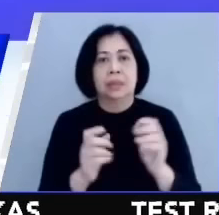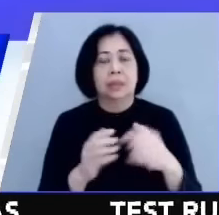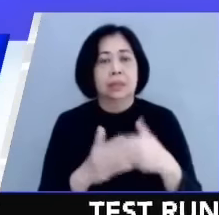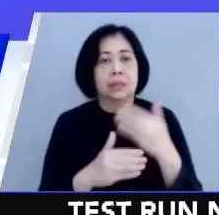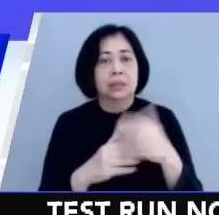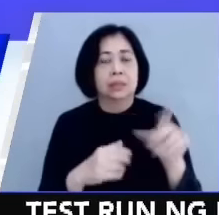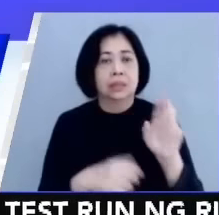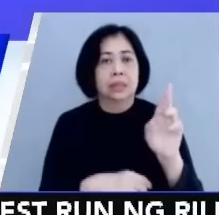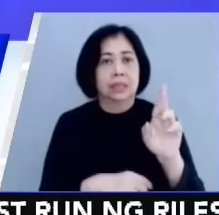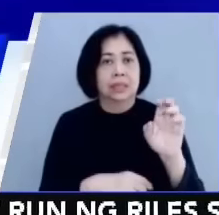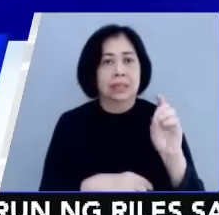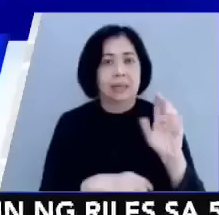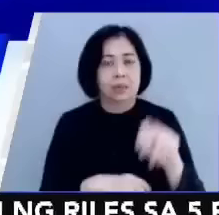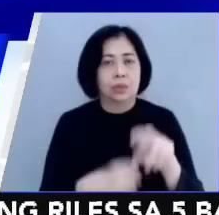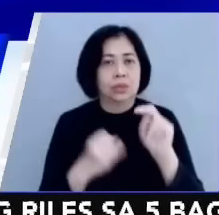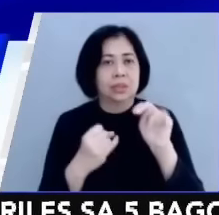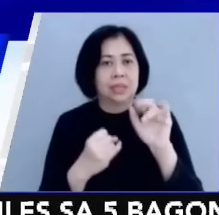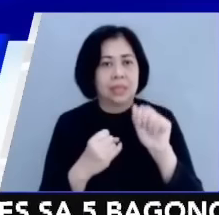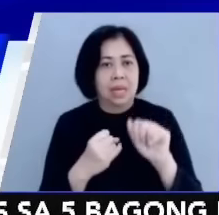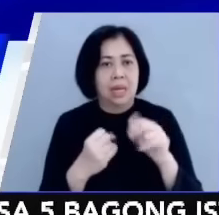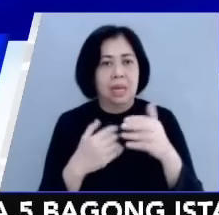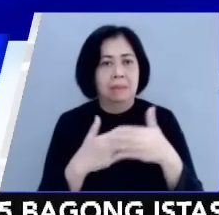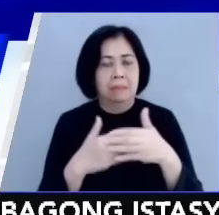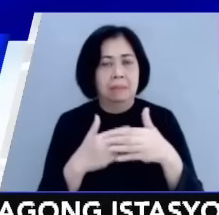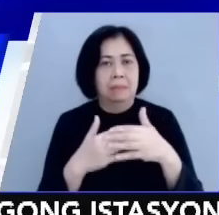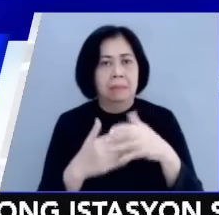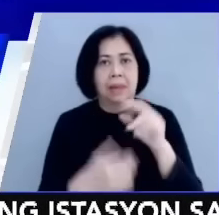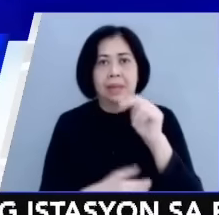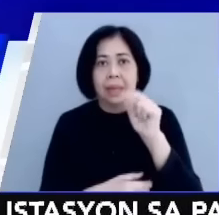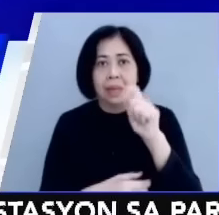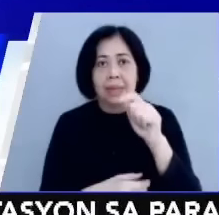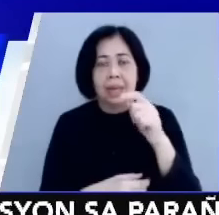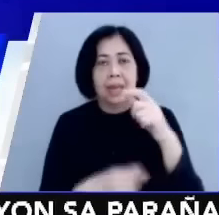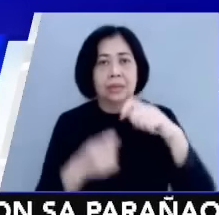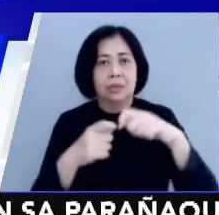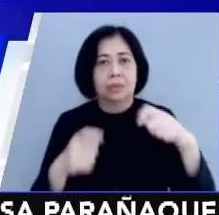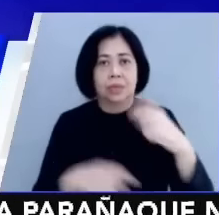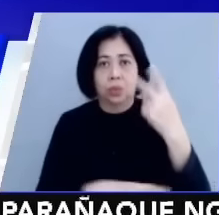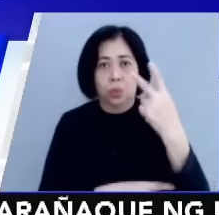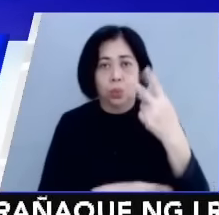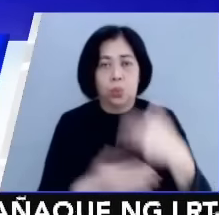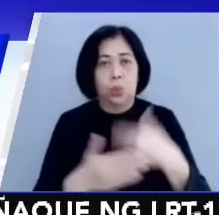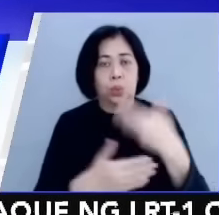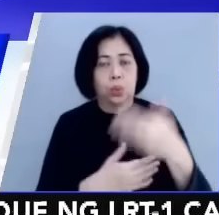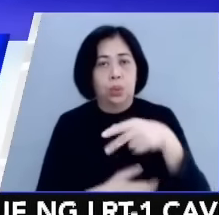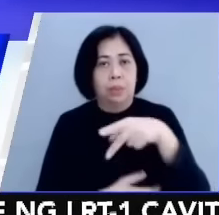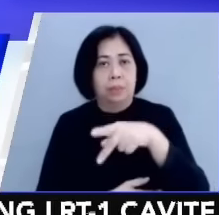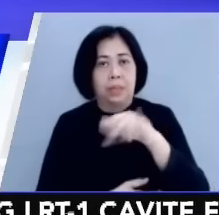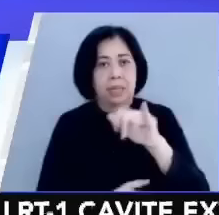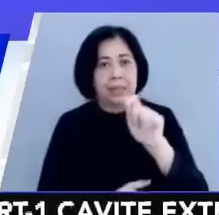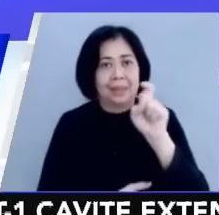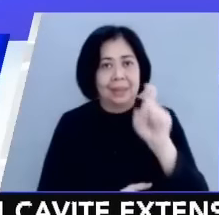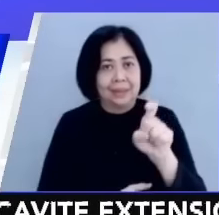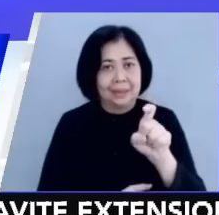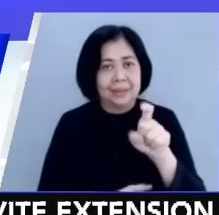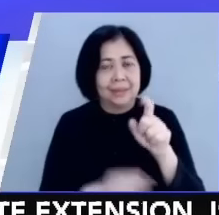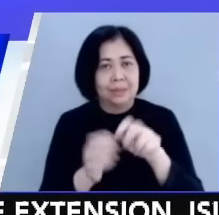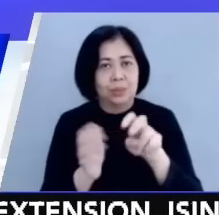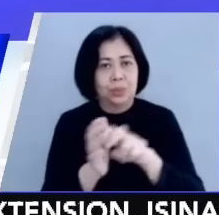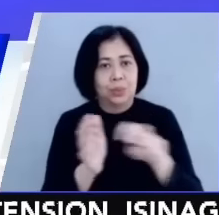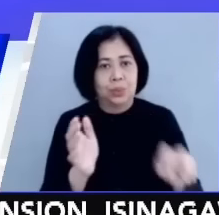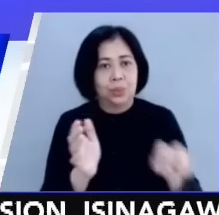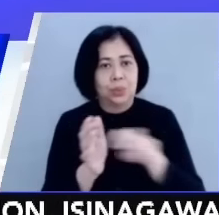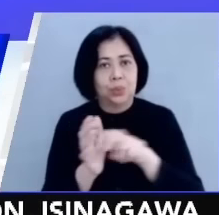MIA Station na malapit na sa NAIA Terminal 2. Pagkatapos ay ang PTEC Station kung saan bumababa o sumasakay ang